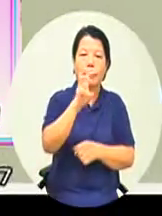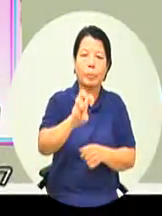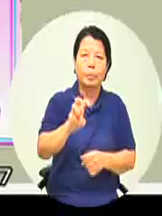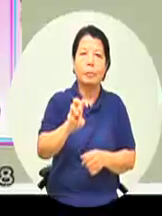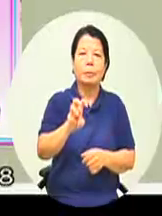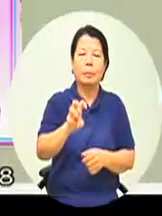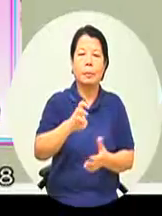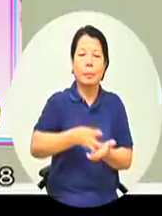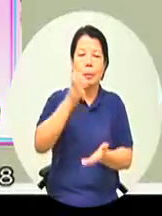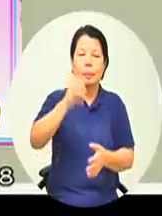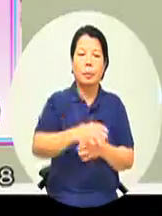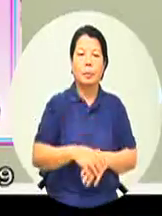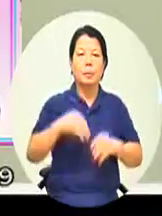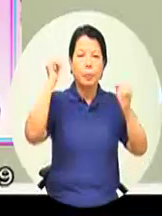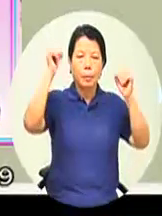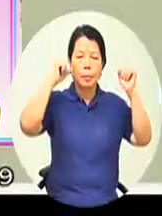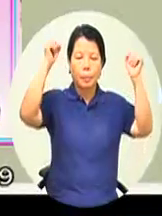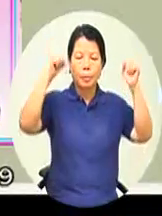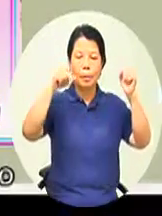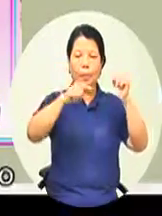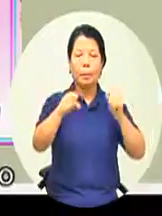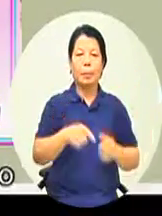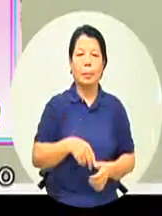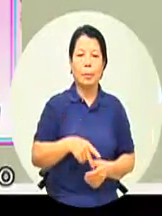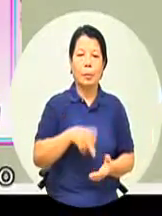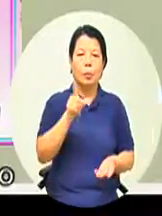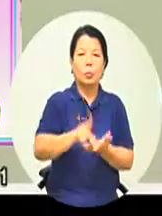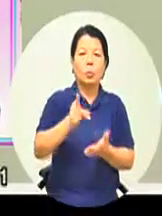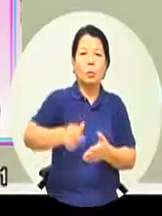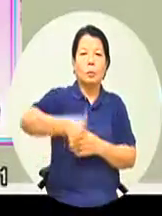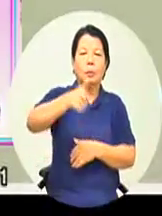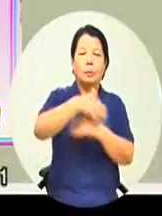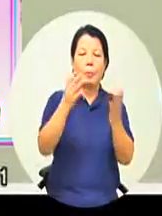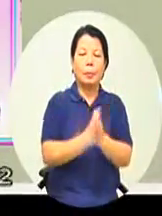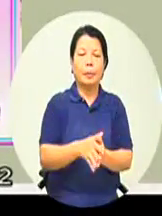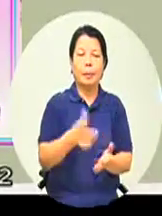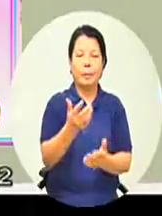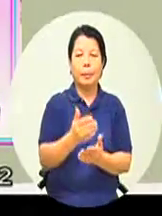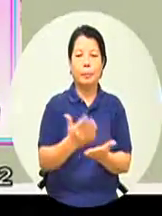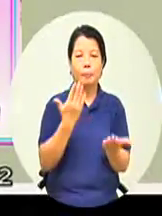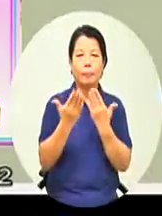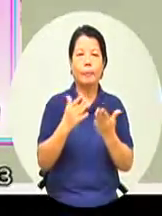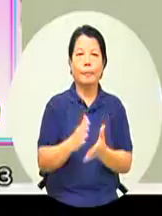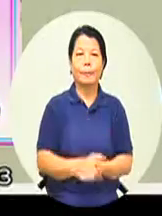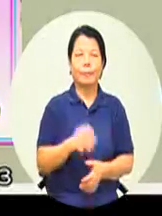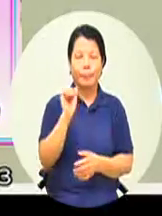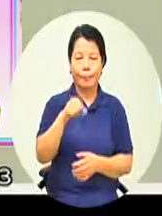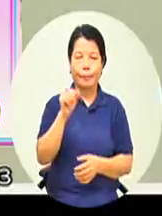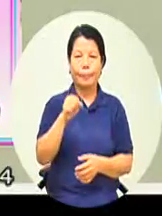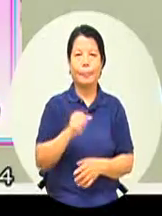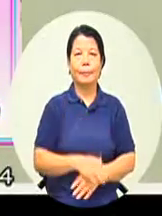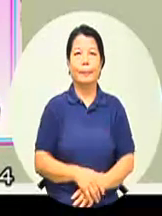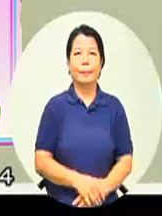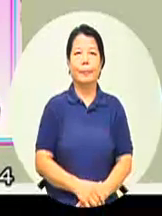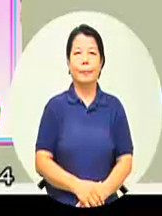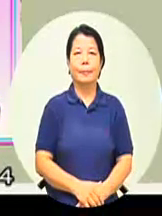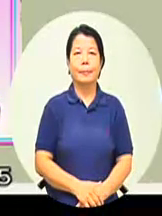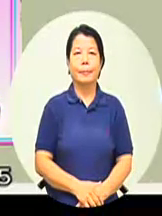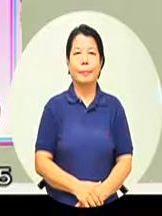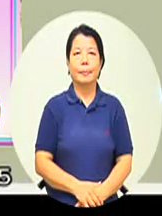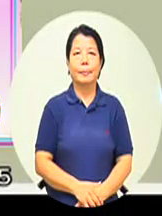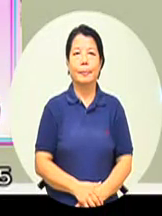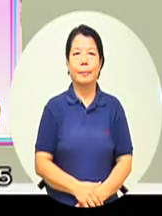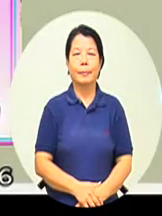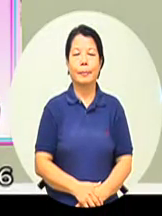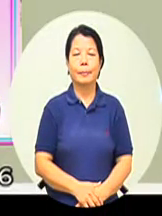能是体育处长较有这个概念的款啦，比科长较了解啦，哦，我看伊底下咧点头吼、哦，啊，所以这点就是安怎，